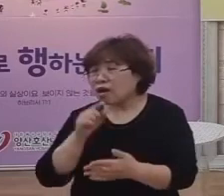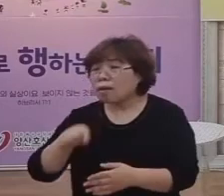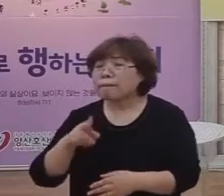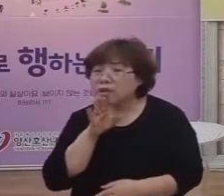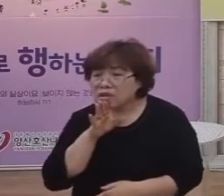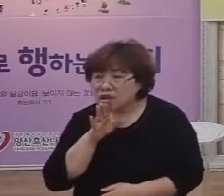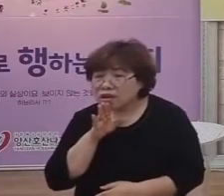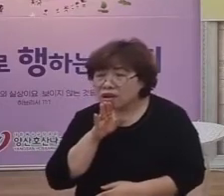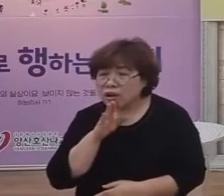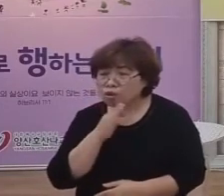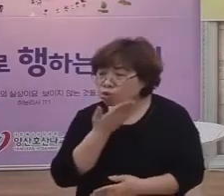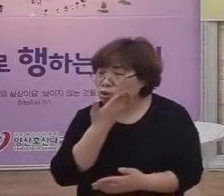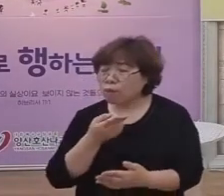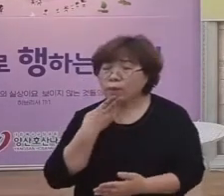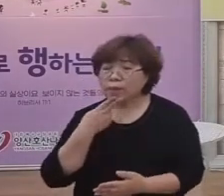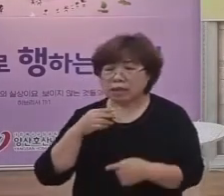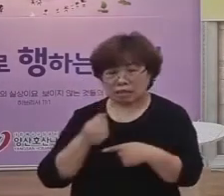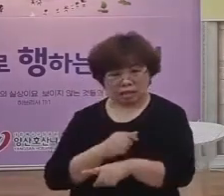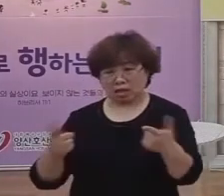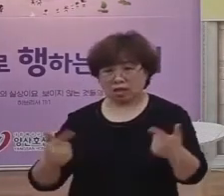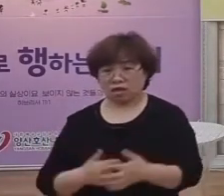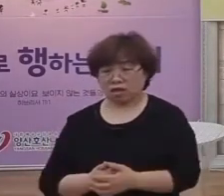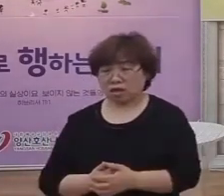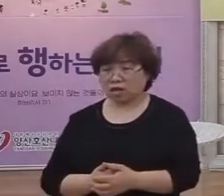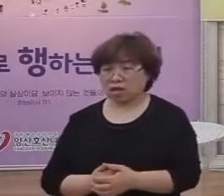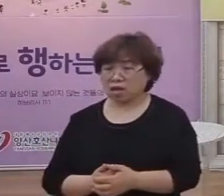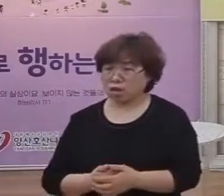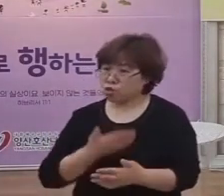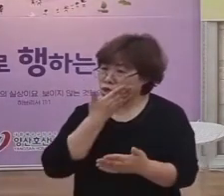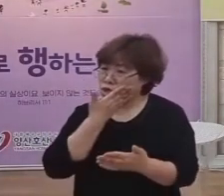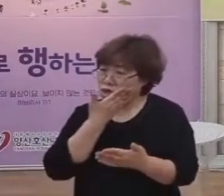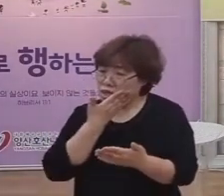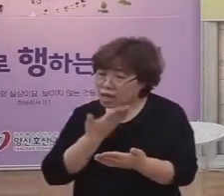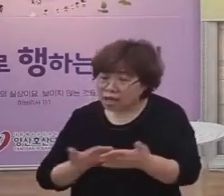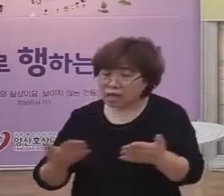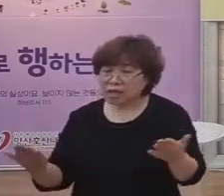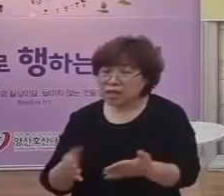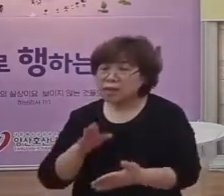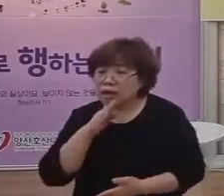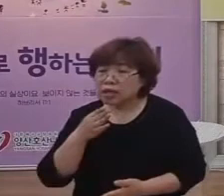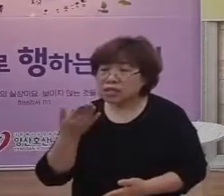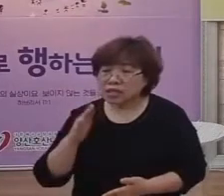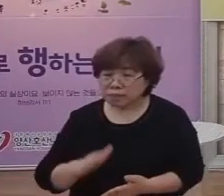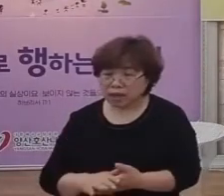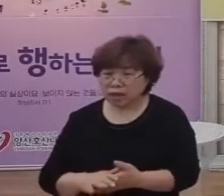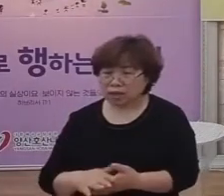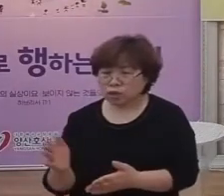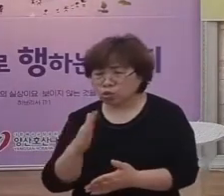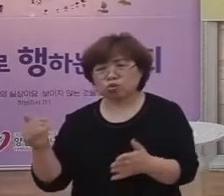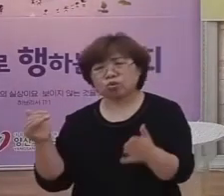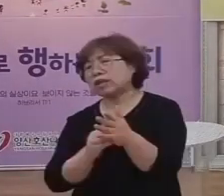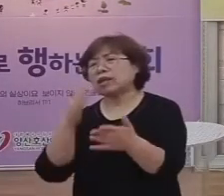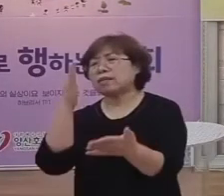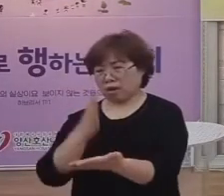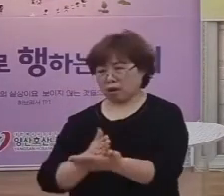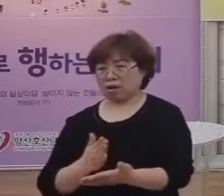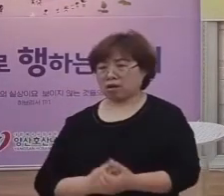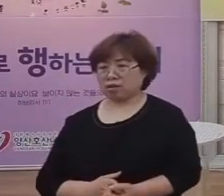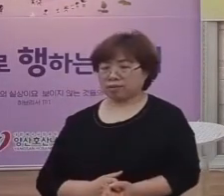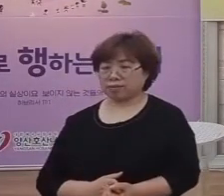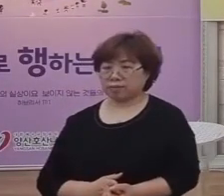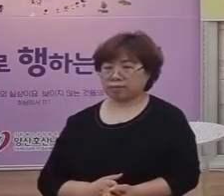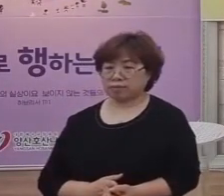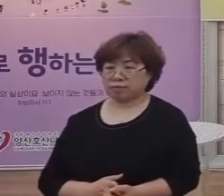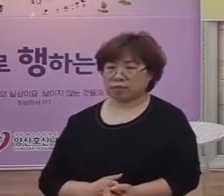지켜주시고 찬양하며 눈물로 은혜 받고 이거 다 귀한 일이에요. 그런데 거기서 끝나는 것이 아니란 말이죠.